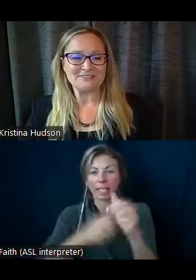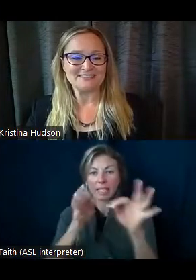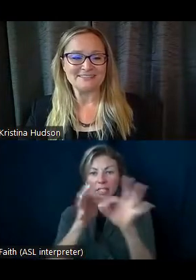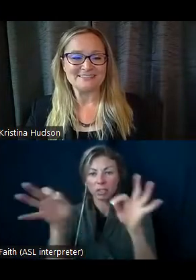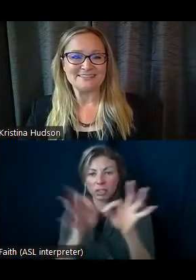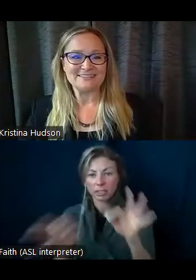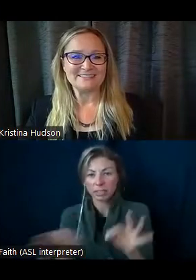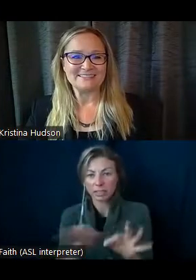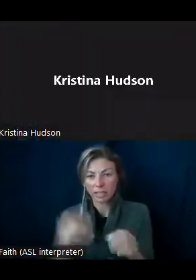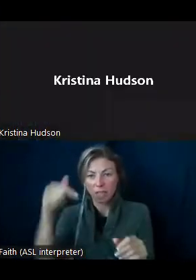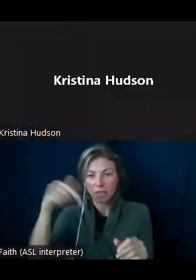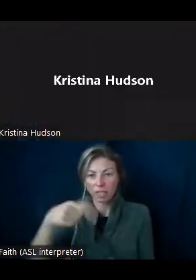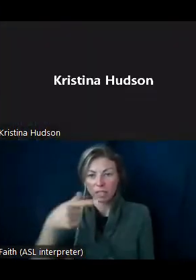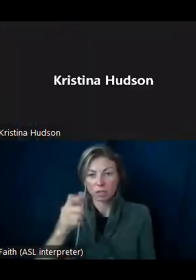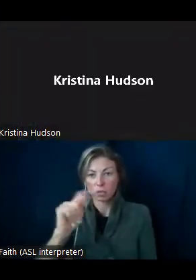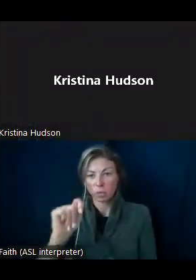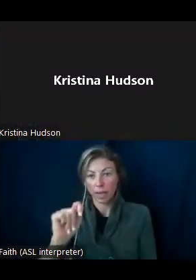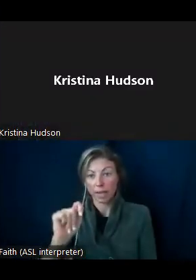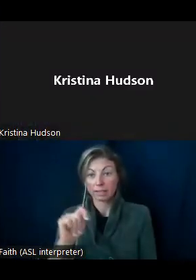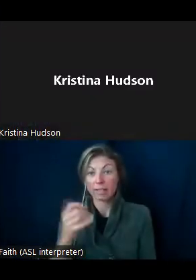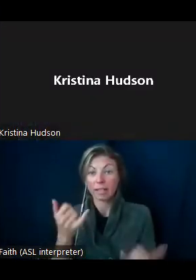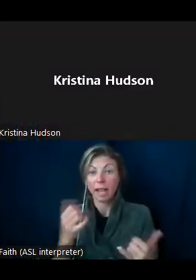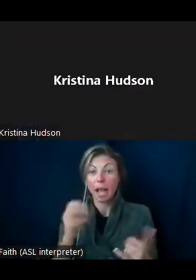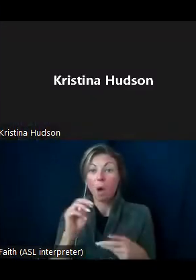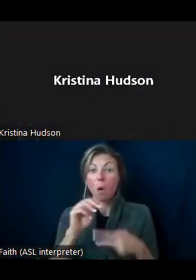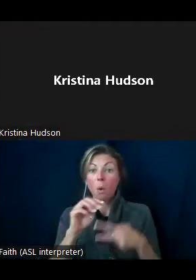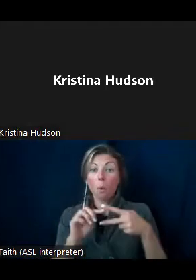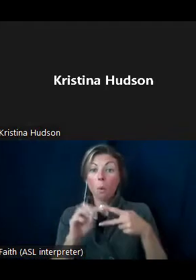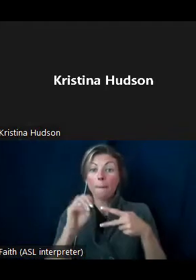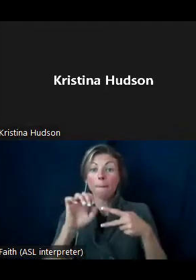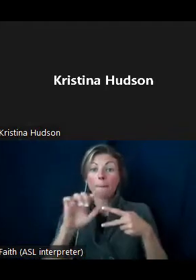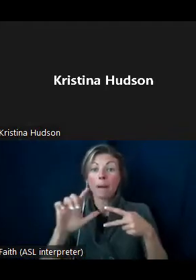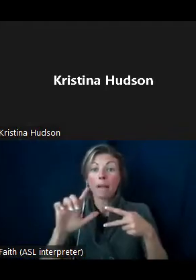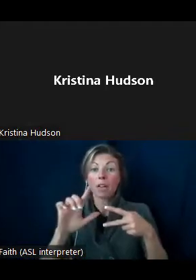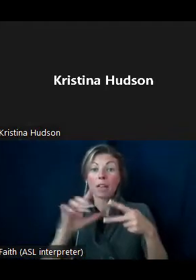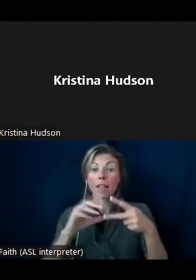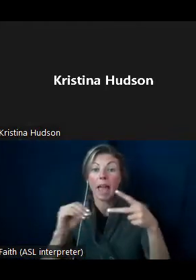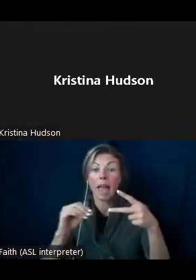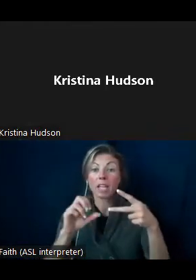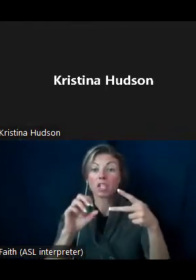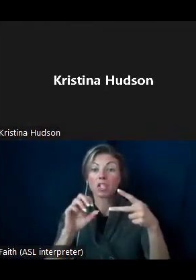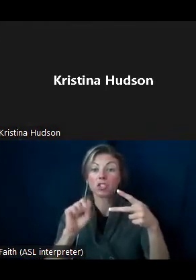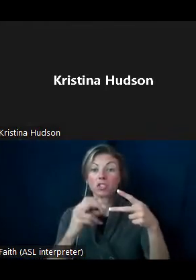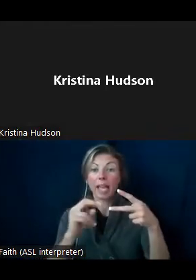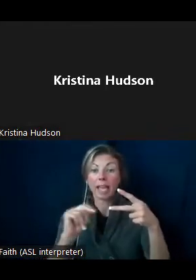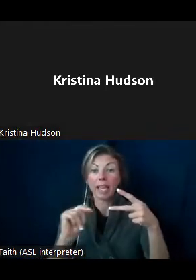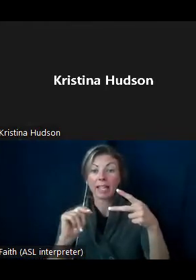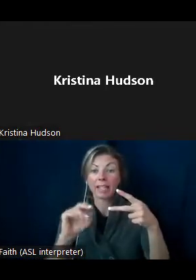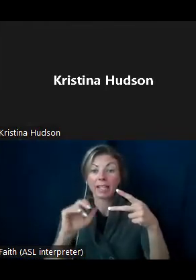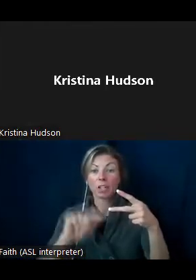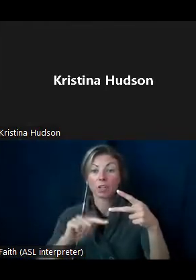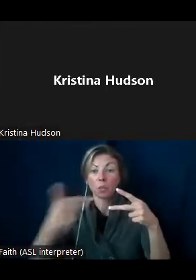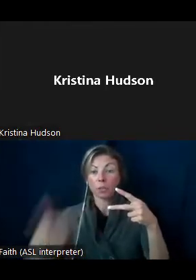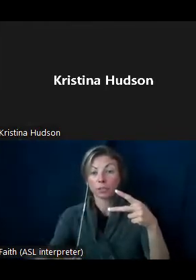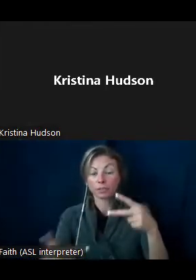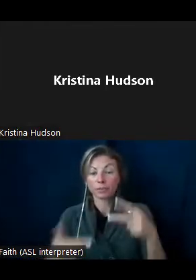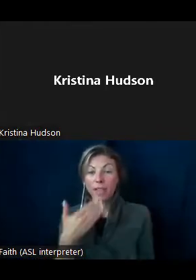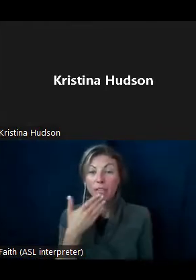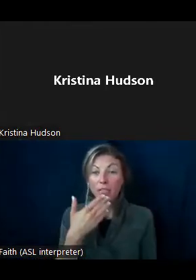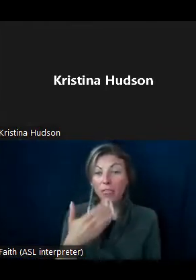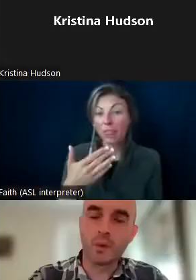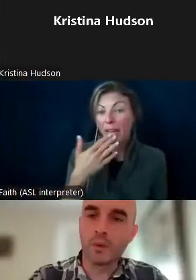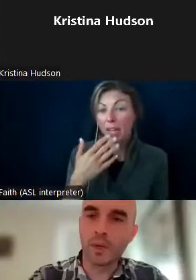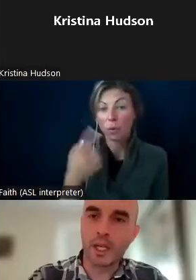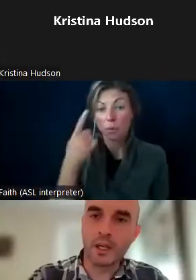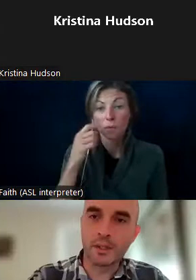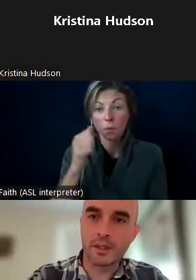과정을 단계적으로 보여드리도록 하겠습니다. 이제 CNN 마이클 시작하시죠.